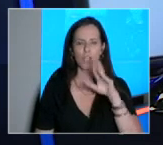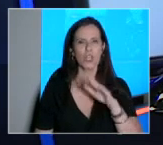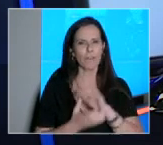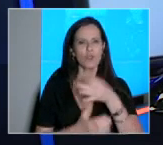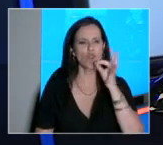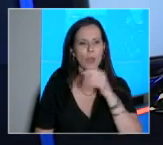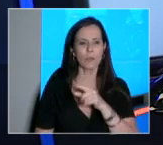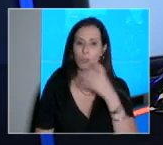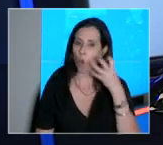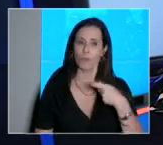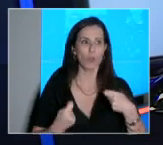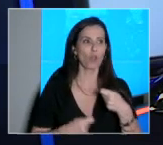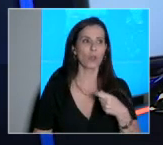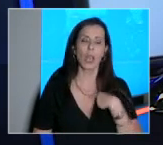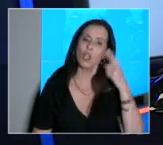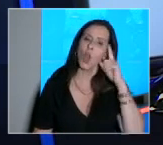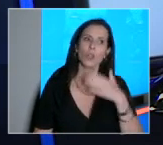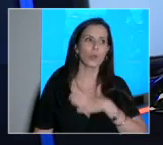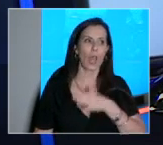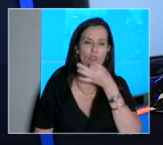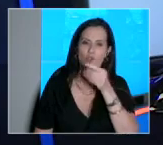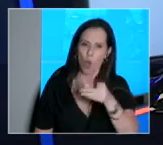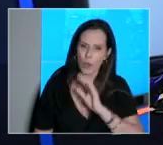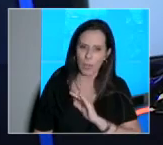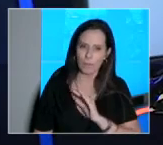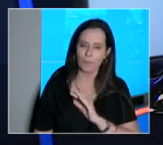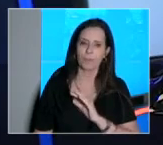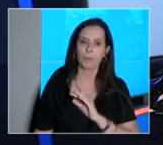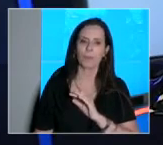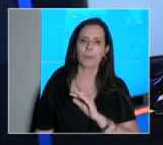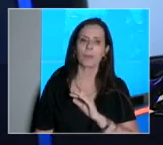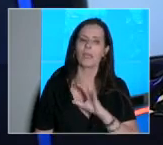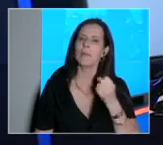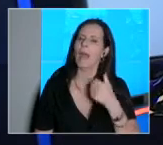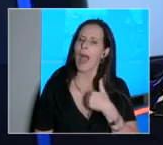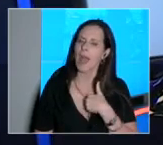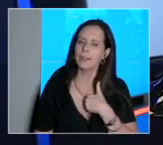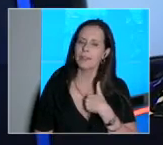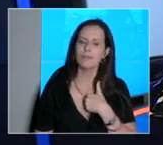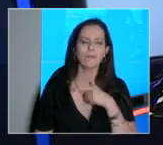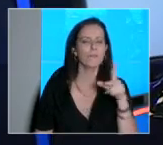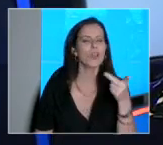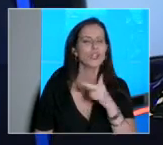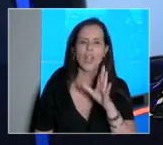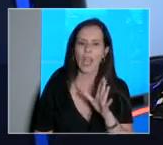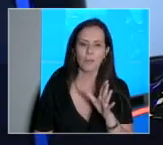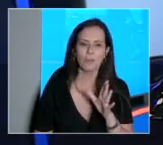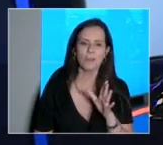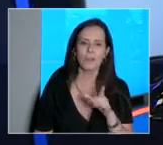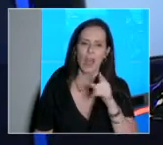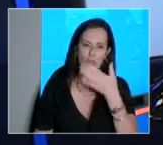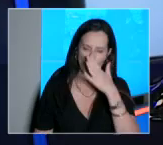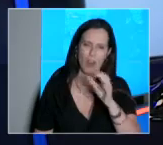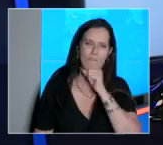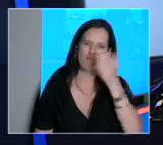קפה שם, והם דווקא אוהבים את השוק, אבל אני לא יודע. אבל אני רוצה לשאול לכם שאלה. לסיום האייטם, אם אני עוצם את העיניים, ואתם שניכם, אתה